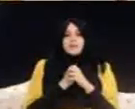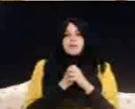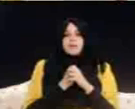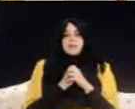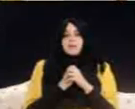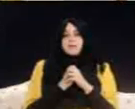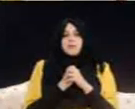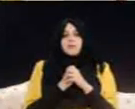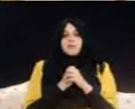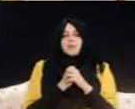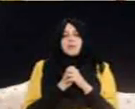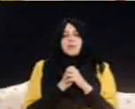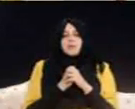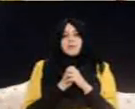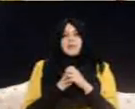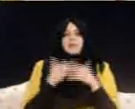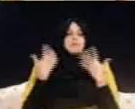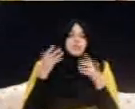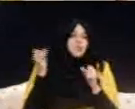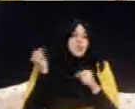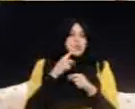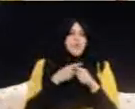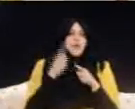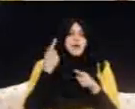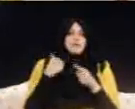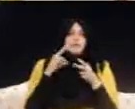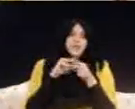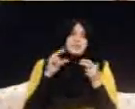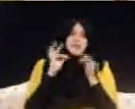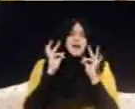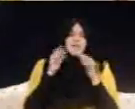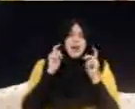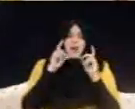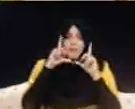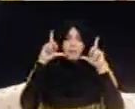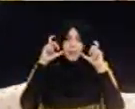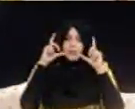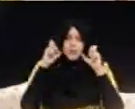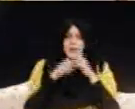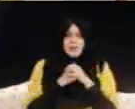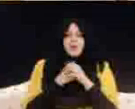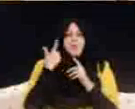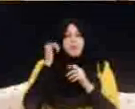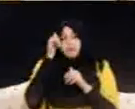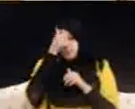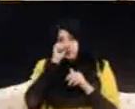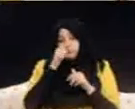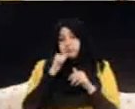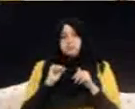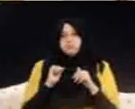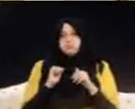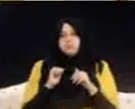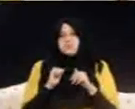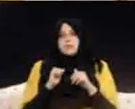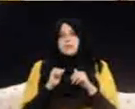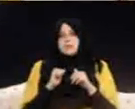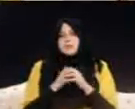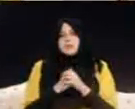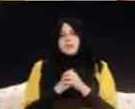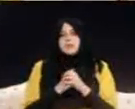الكريم يعني كثير ما بين هذه المسألة ما يتعلق بالصور المجسمات التي لها